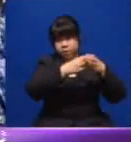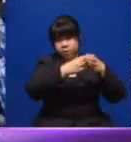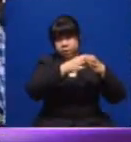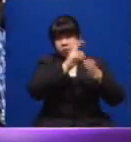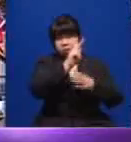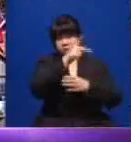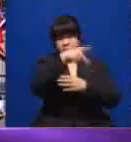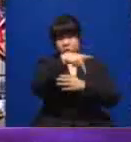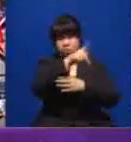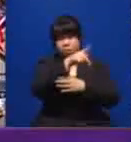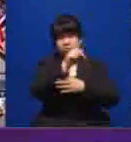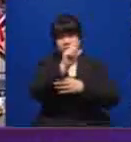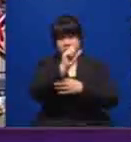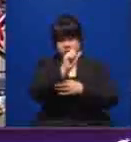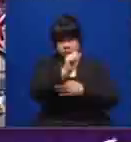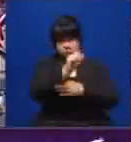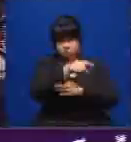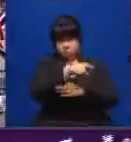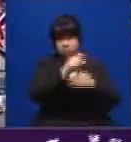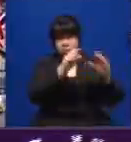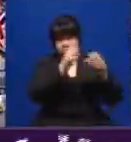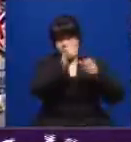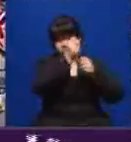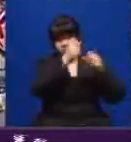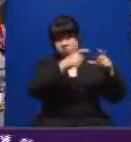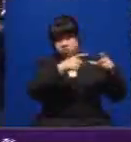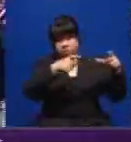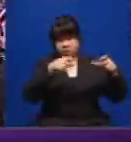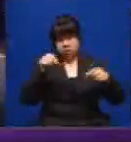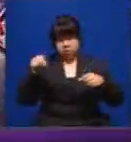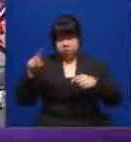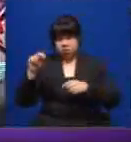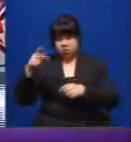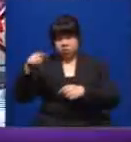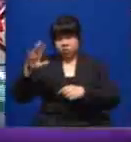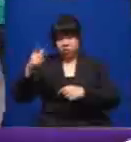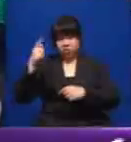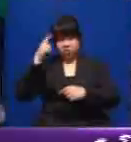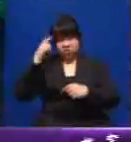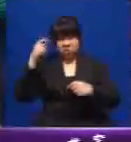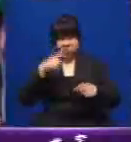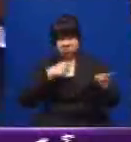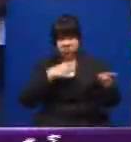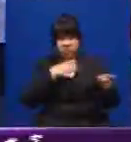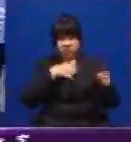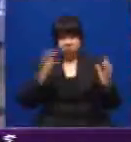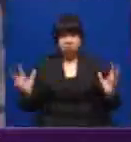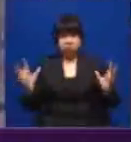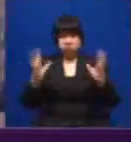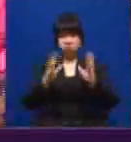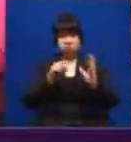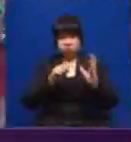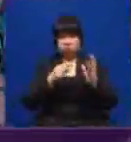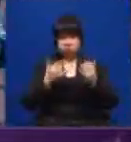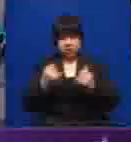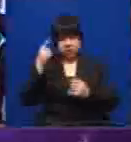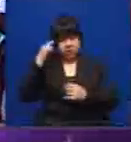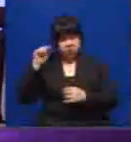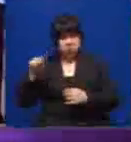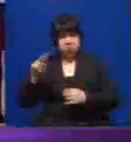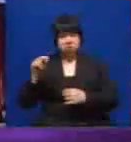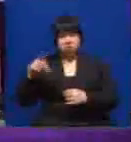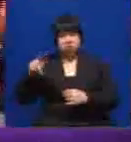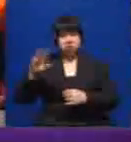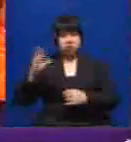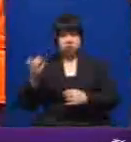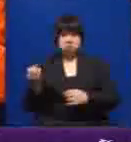ใหญ่ในวันเดียวกันกับกลุ่มนปช.เป็นการท้าทายให้เกิดการเผชิญหน้าซึ่งคาดการว่ากลุ่มนปช.จะออกมาชุมนุมจำนวนมากค่ะ